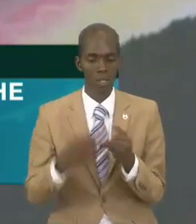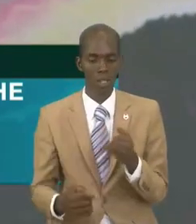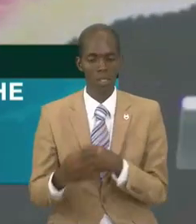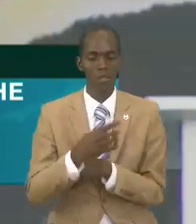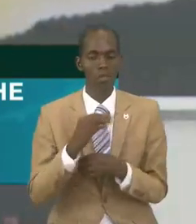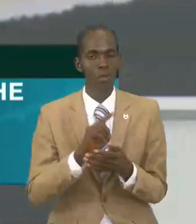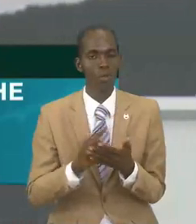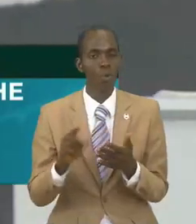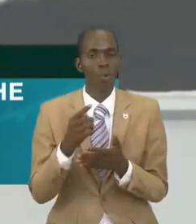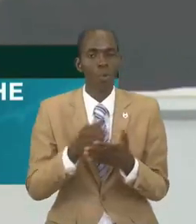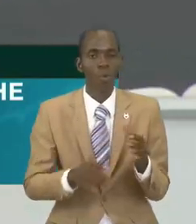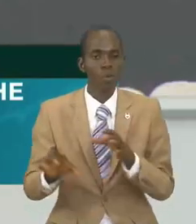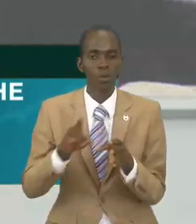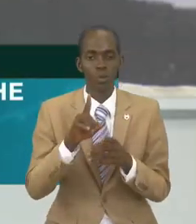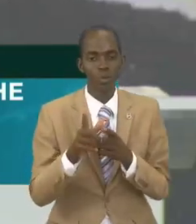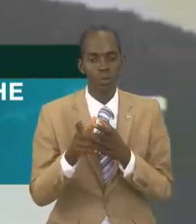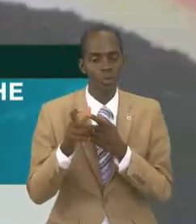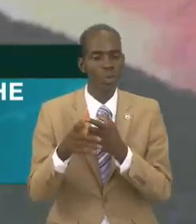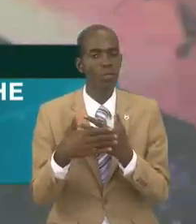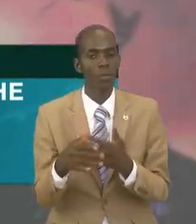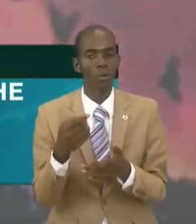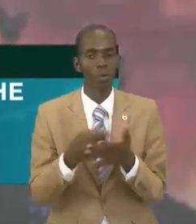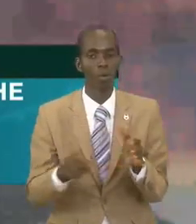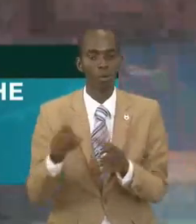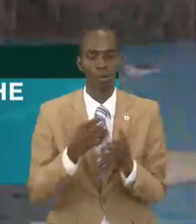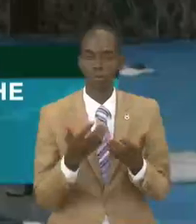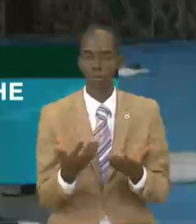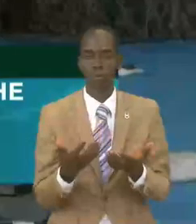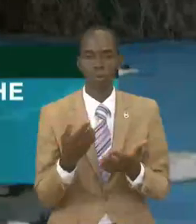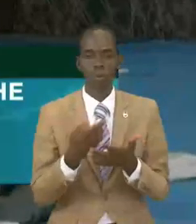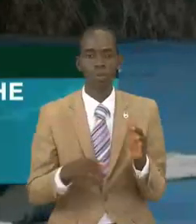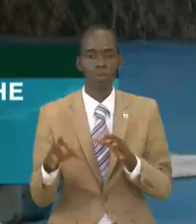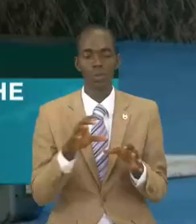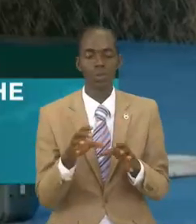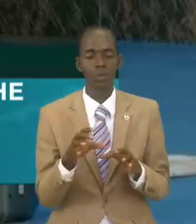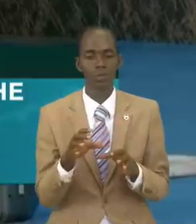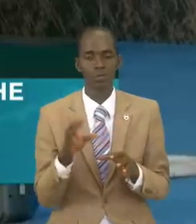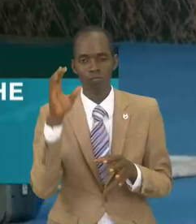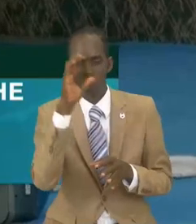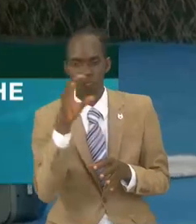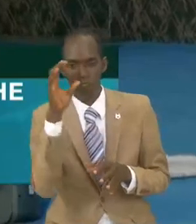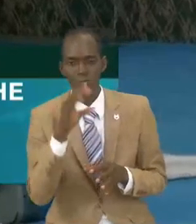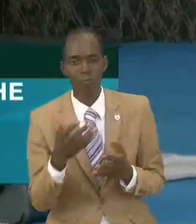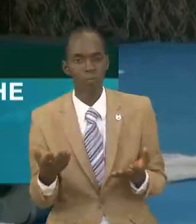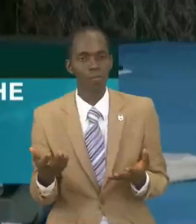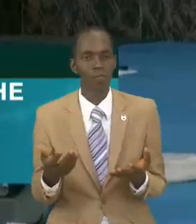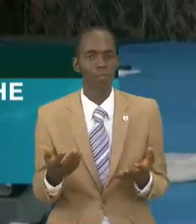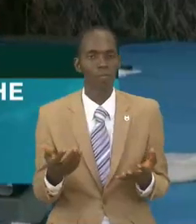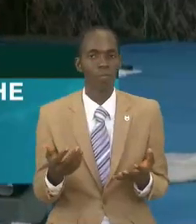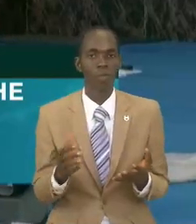semaine. Et qu'est-ce que vous poursuivez? Qu'est-ce que vous cherchez? Et qu'est-ce que vous